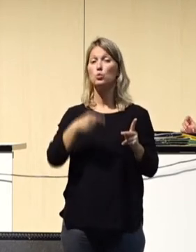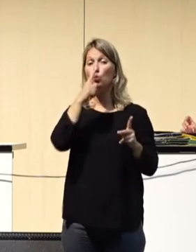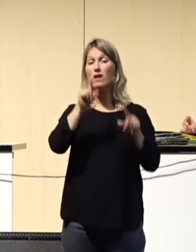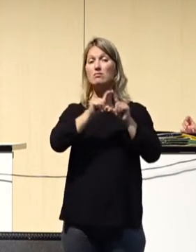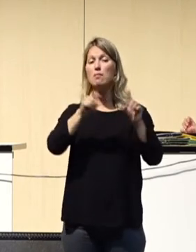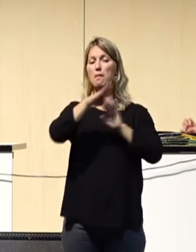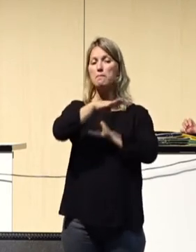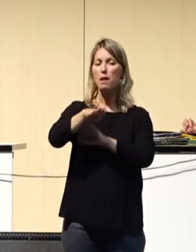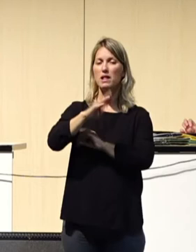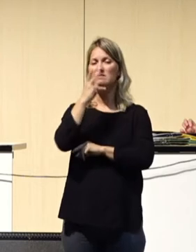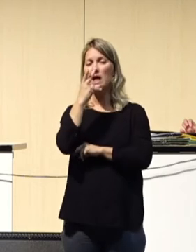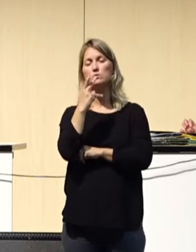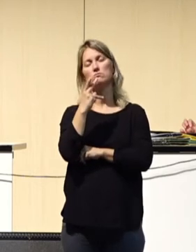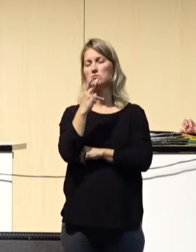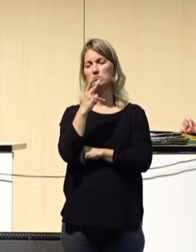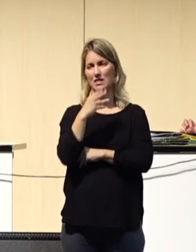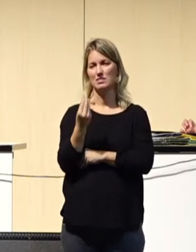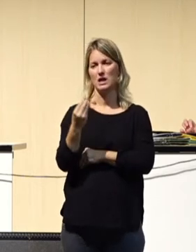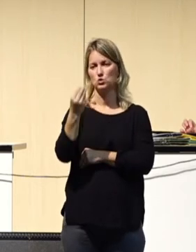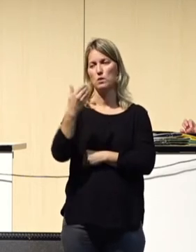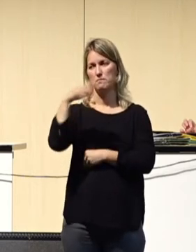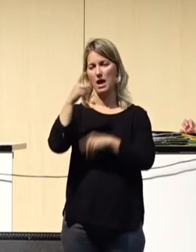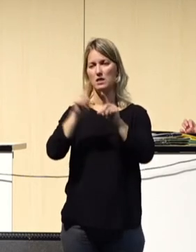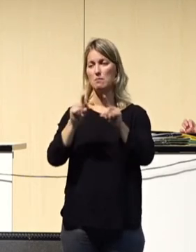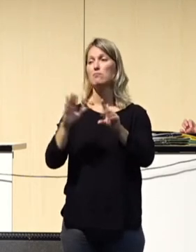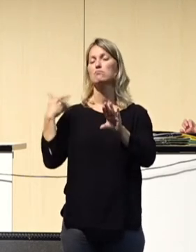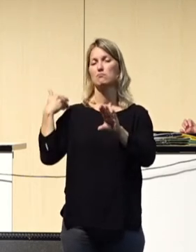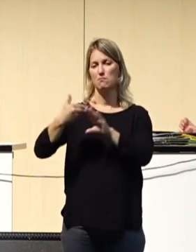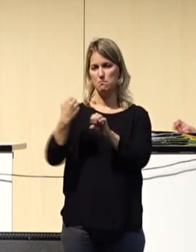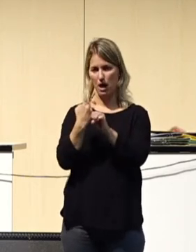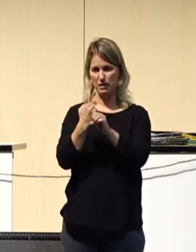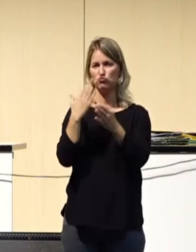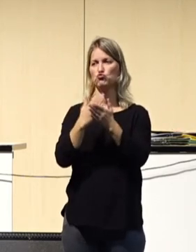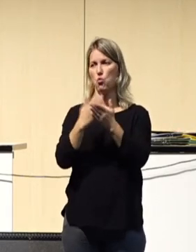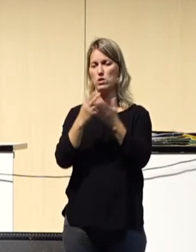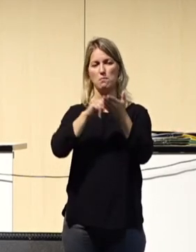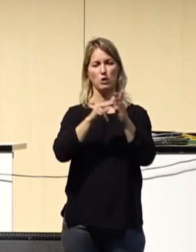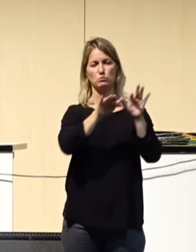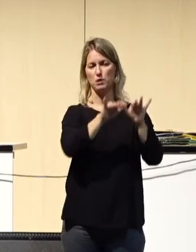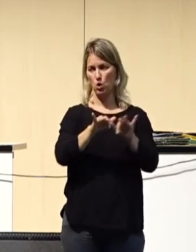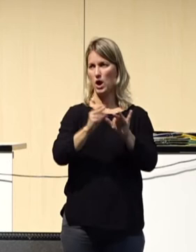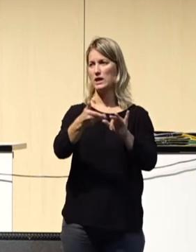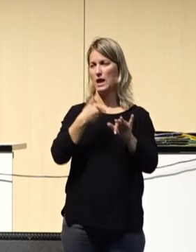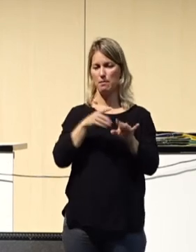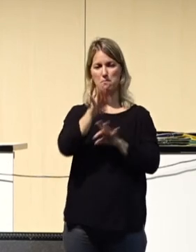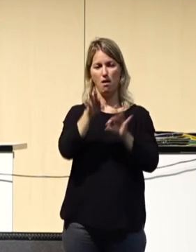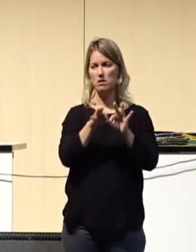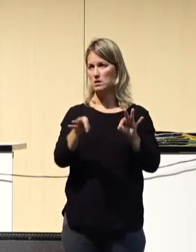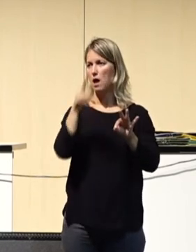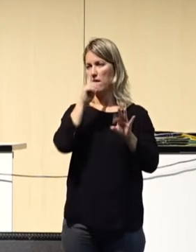Und es ist bearbeitet worden, es liegen auch verschiedene Maßnahmenvorschläge von dem Planungsbüro vor.